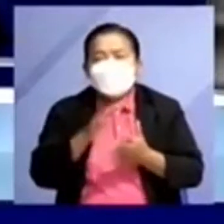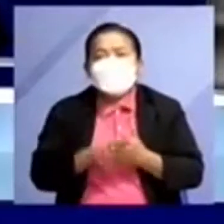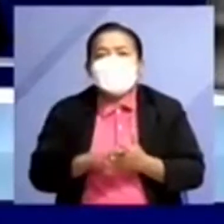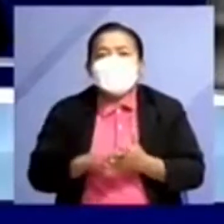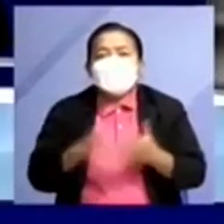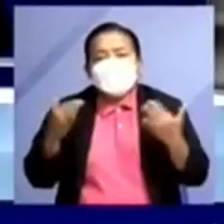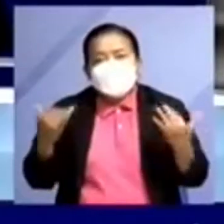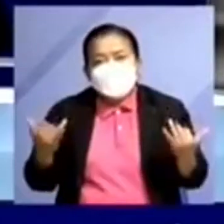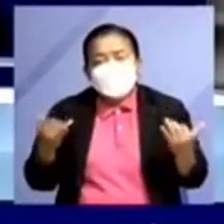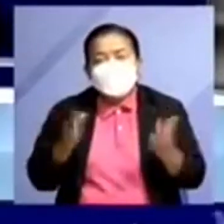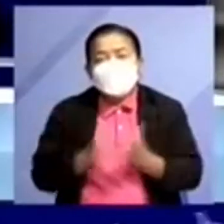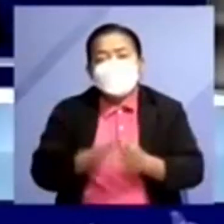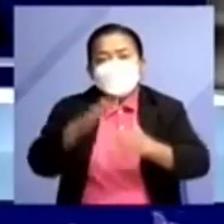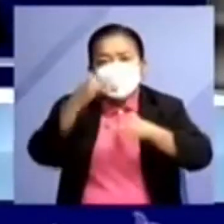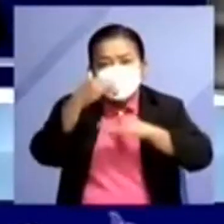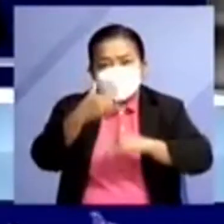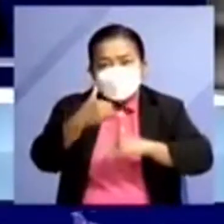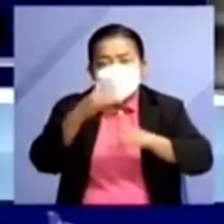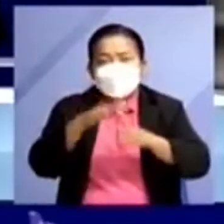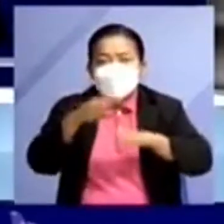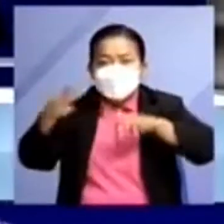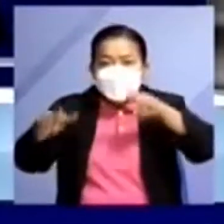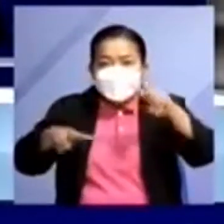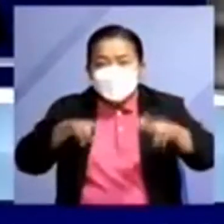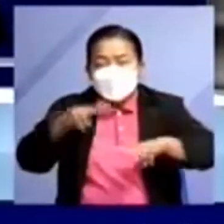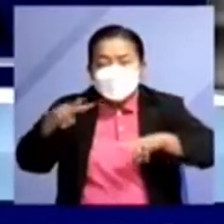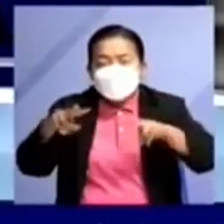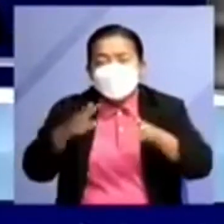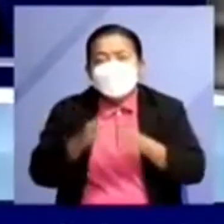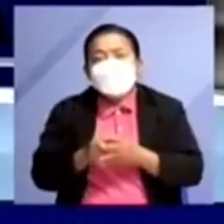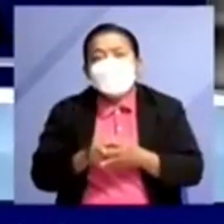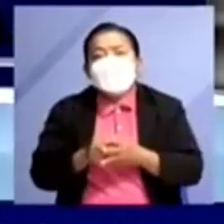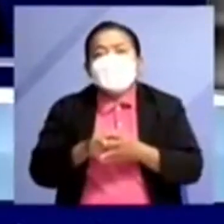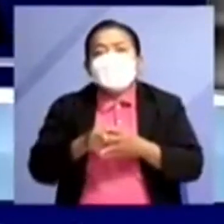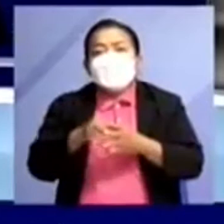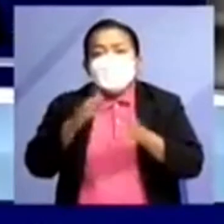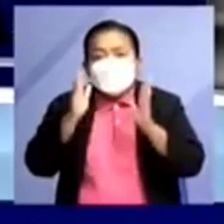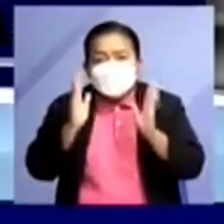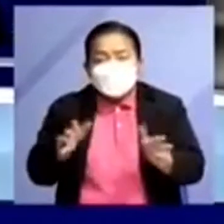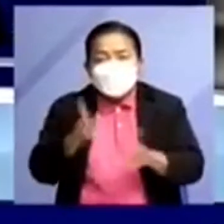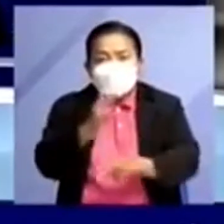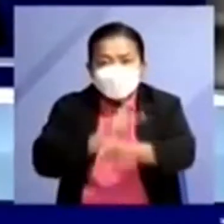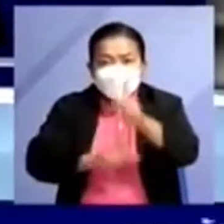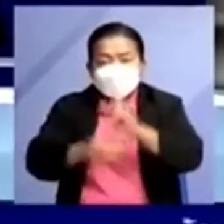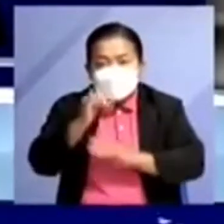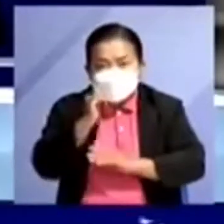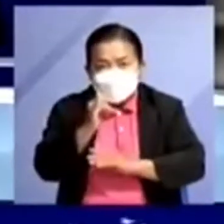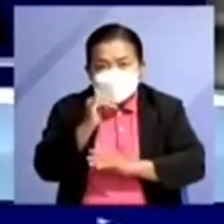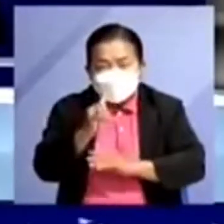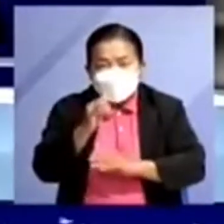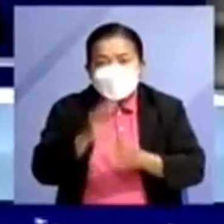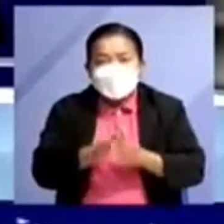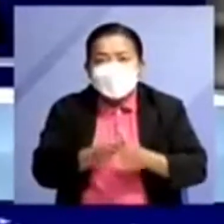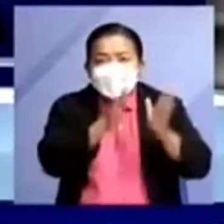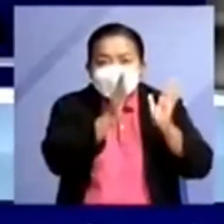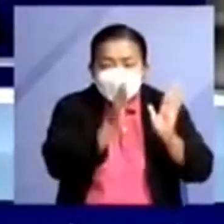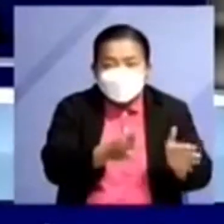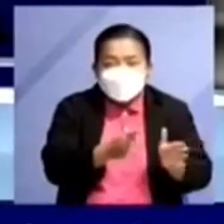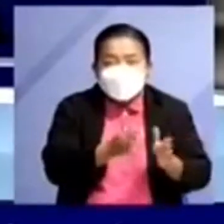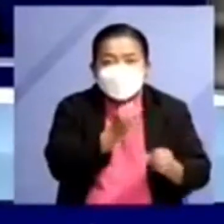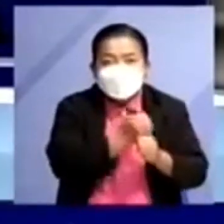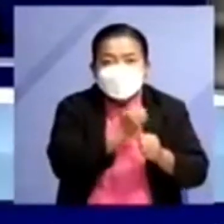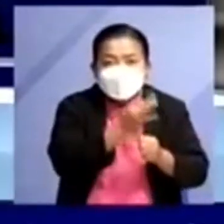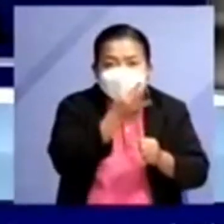มตอนนี้ก็เป็นการควบคุมด้วยนะฮะเป็นการดูแลควบคุมให้กับเหล่าผู้พิการด้วยแล้วก็เหล่าขอทานนี้ด้วยและ